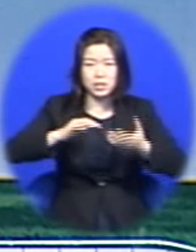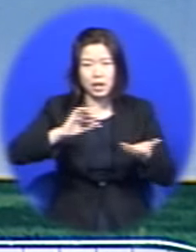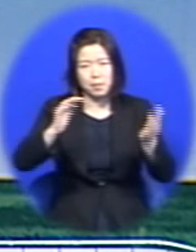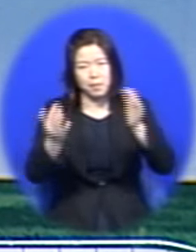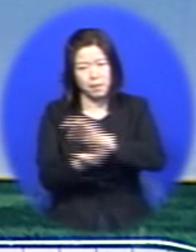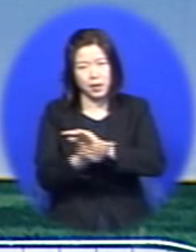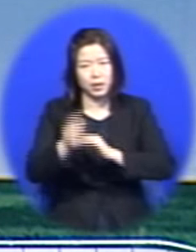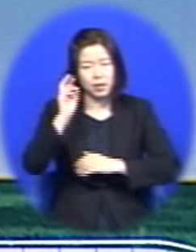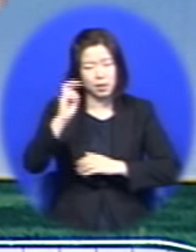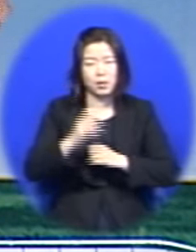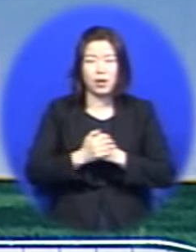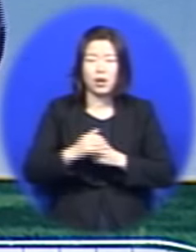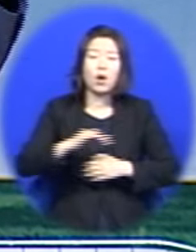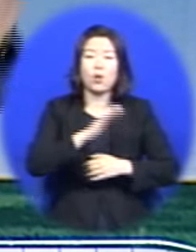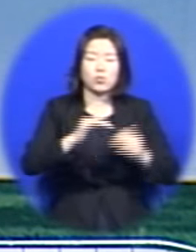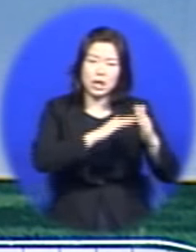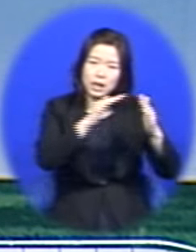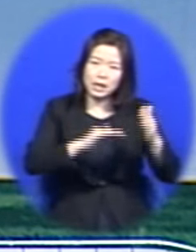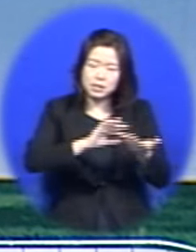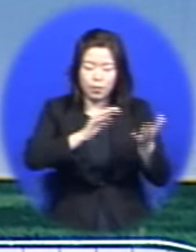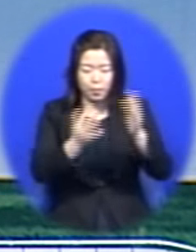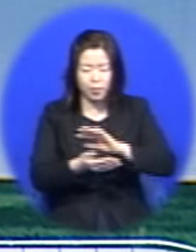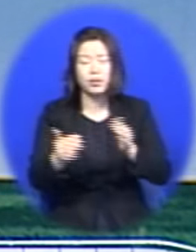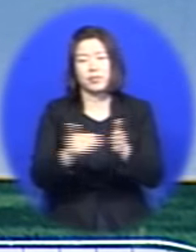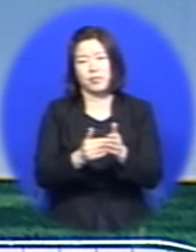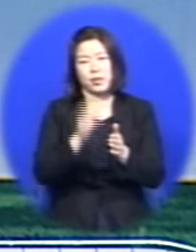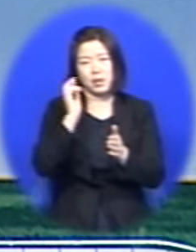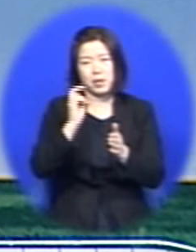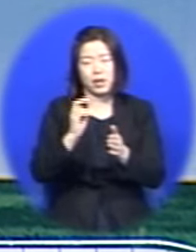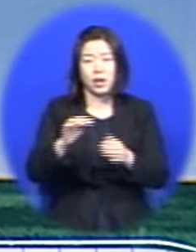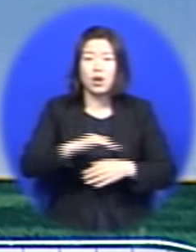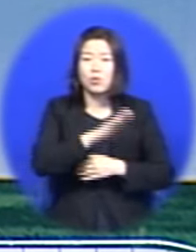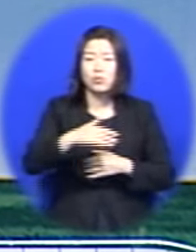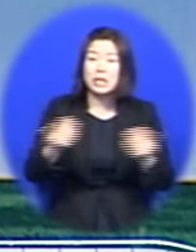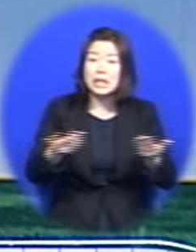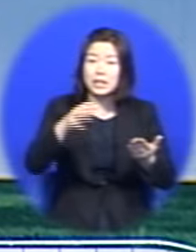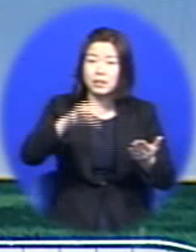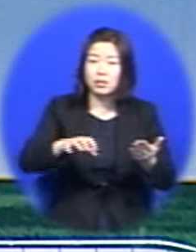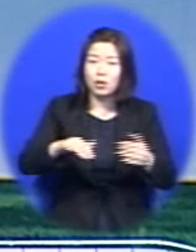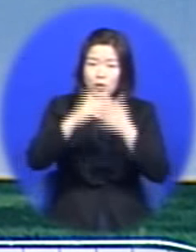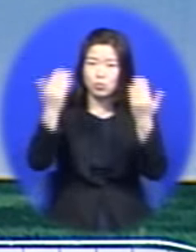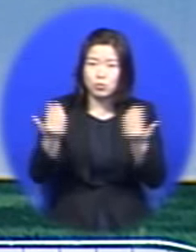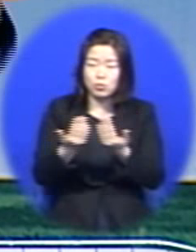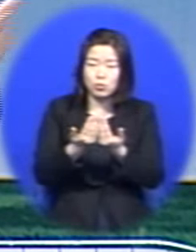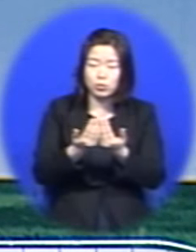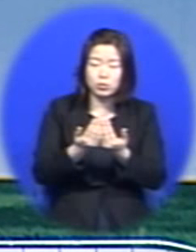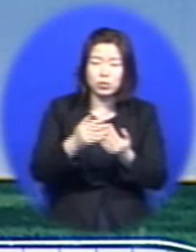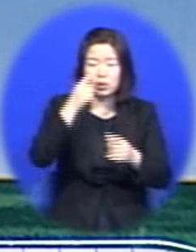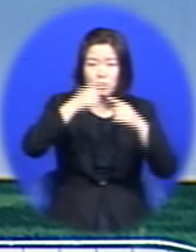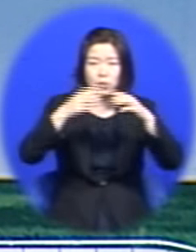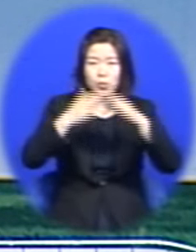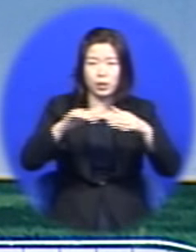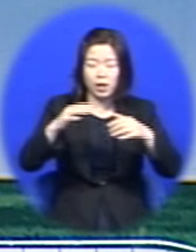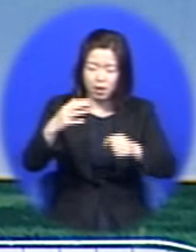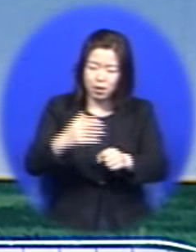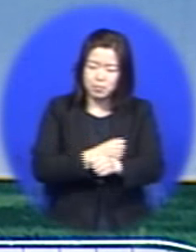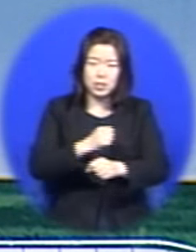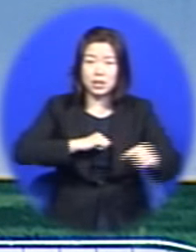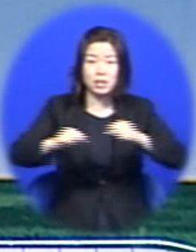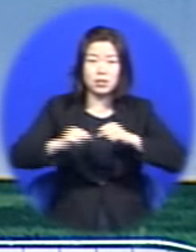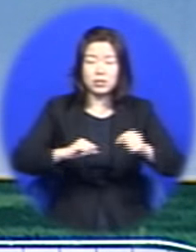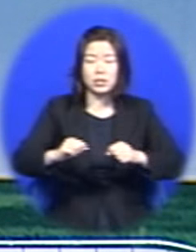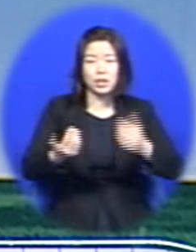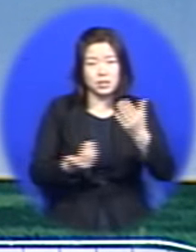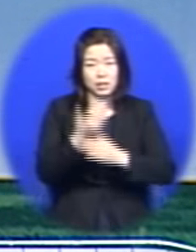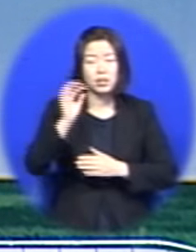거예요. 우리의 가정 다 뒤집어졌을 거예요. 우리의 일터, 우리 교회 엄청난 역사가 일어났을 거예요. 그냥